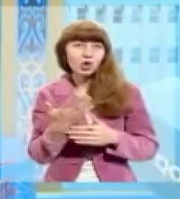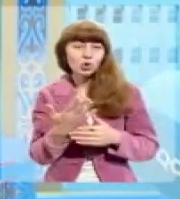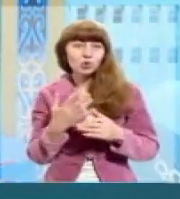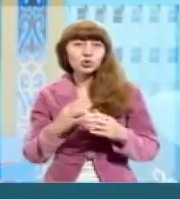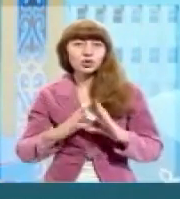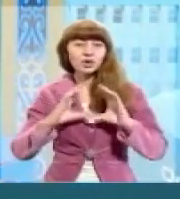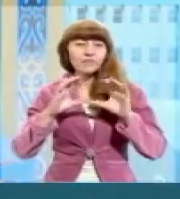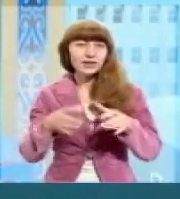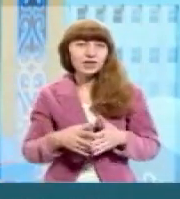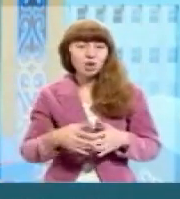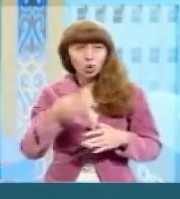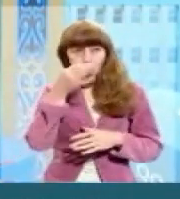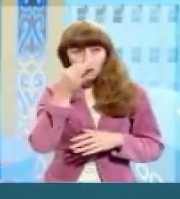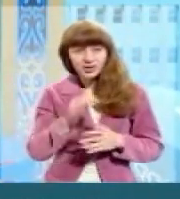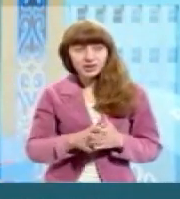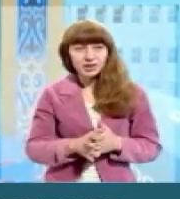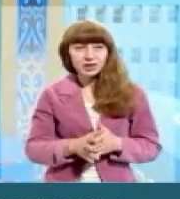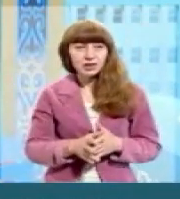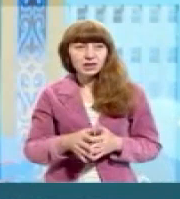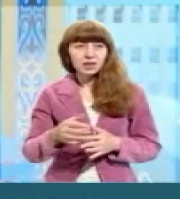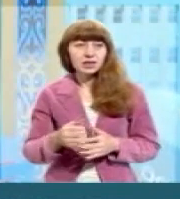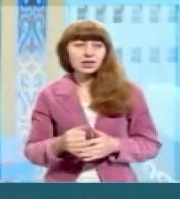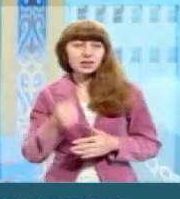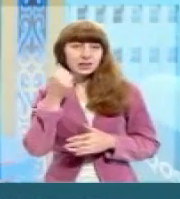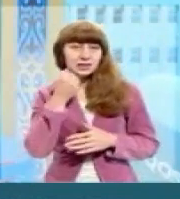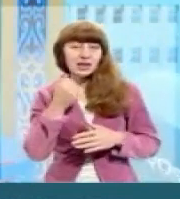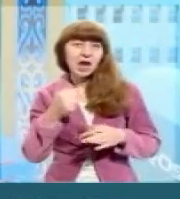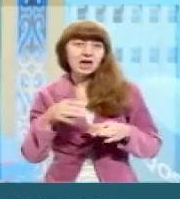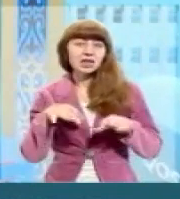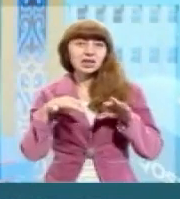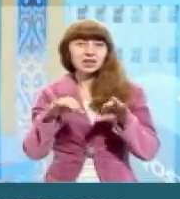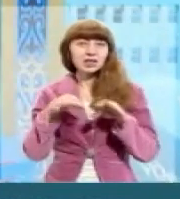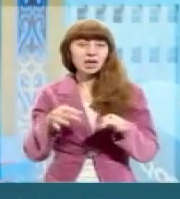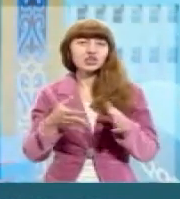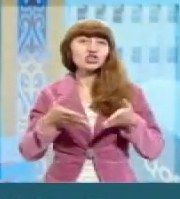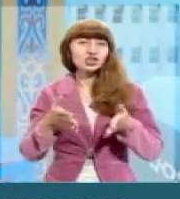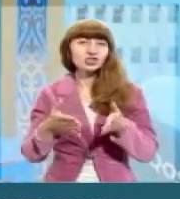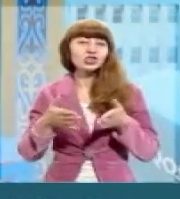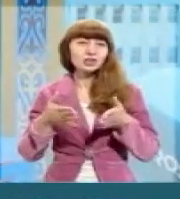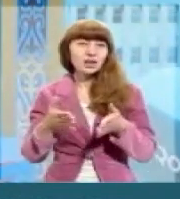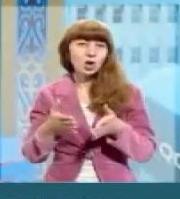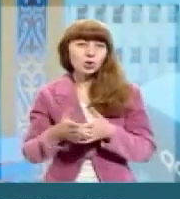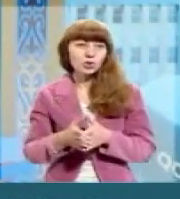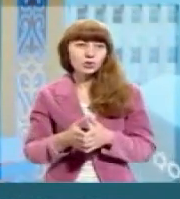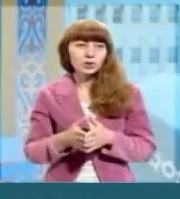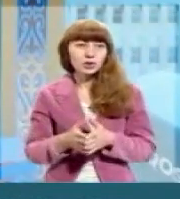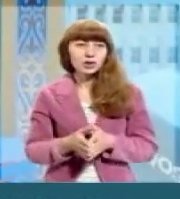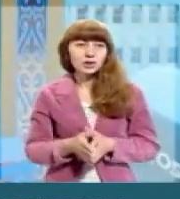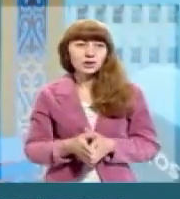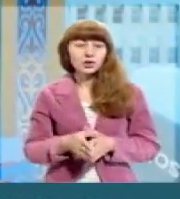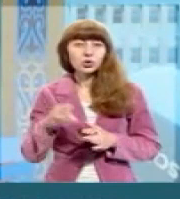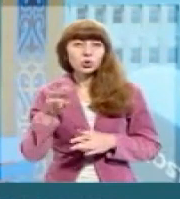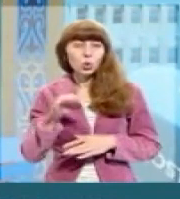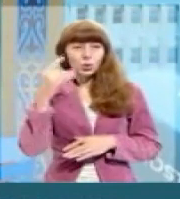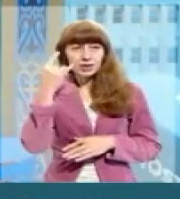положение и том, что, так скажем, старые логистические транспортные инфраструктуры, так скажем, в настоящее время не работают, то